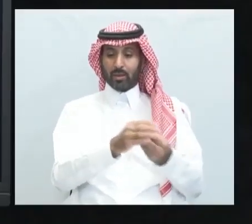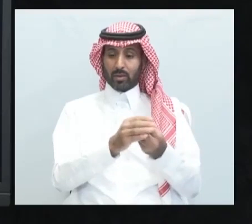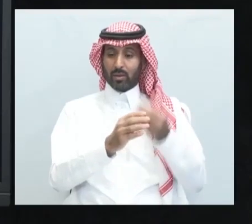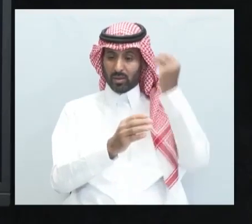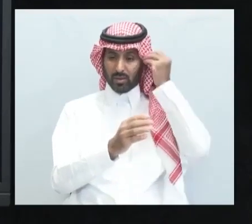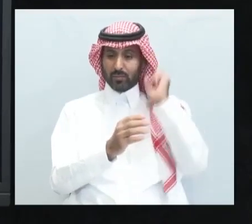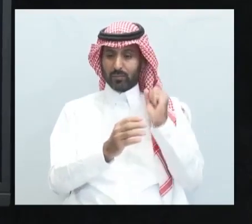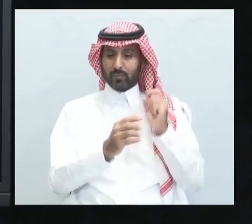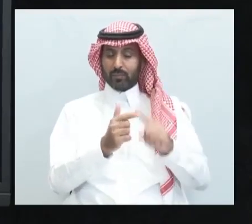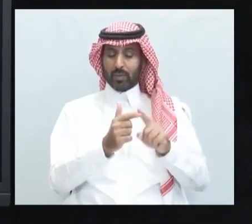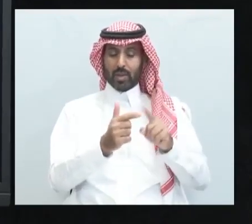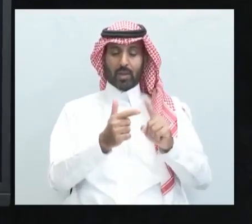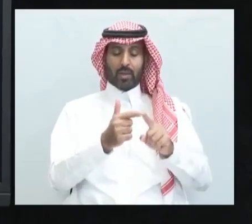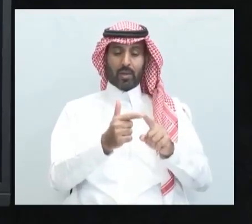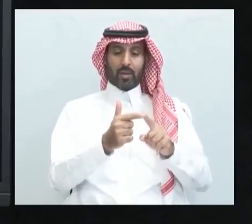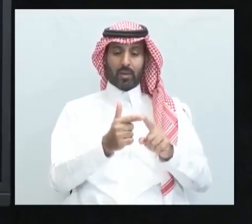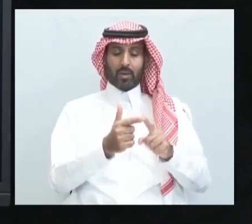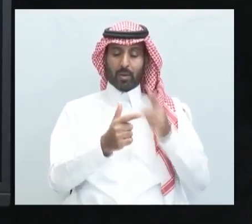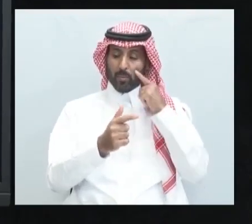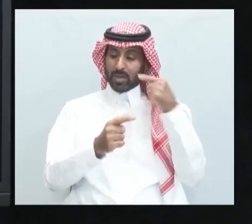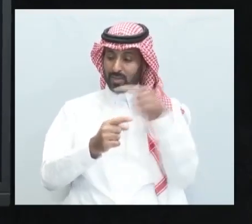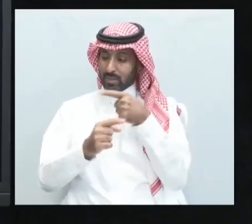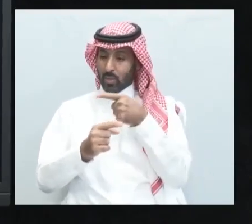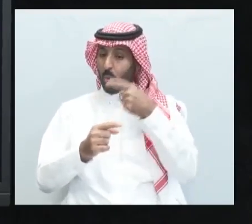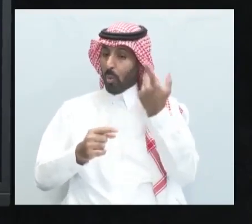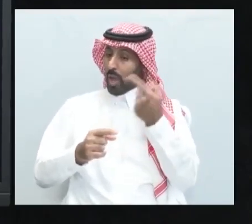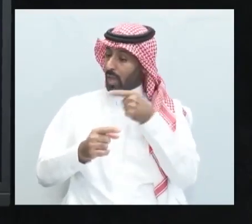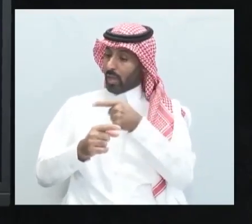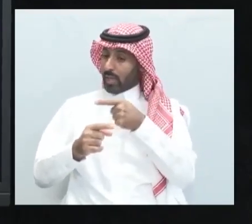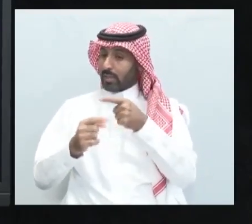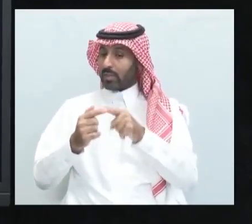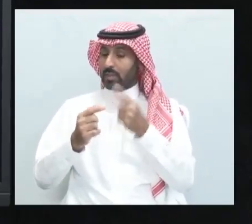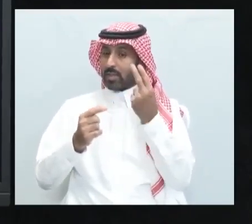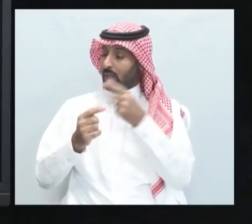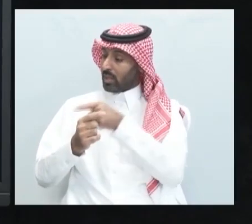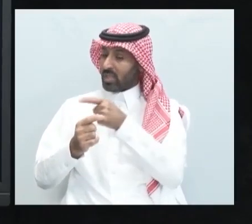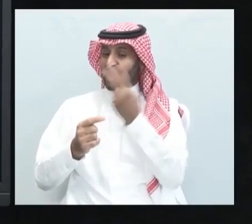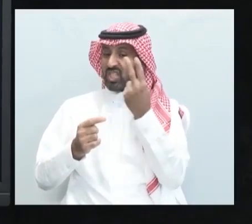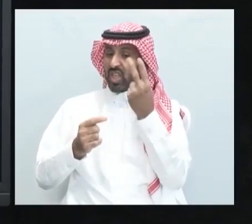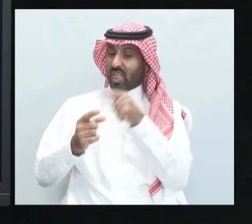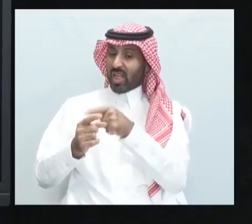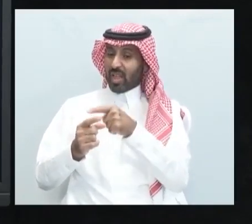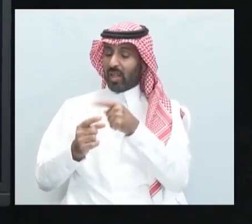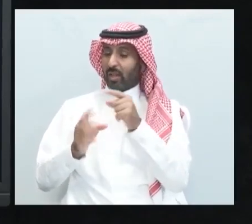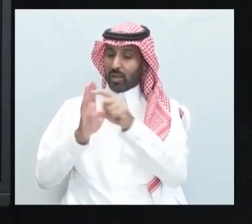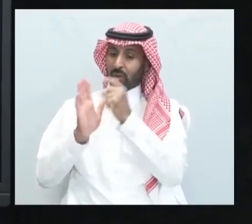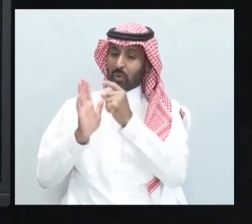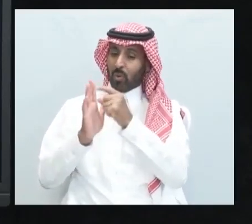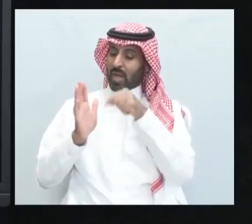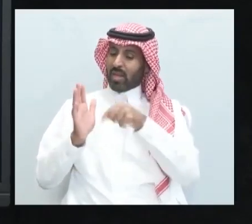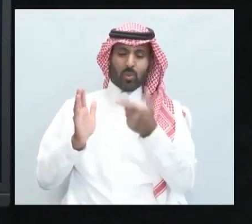البيانات وحقل يحتوي على المؤشر المؤشر تحدثنا ما يشير الى عنوان